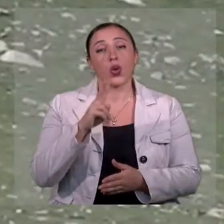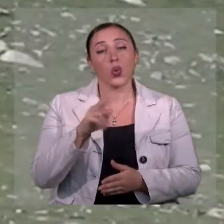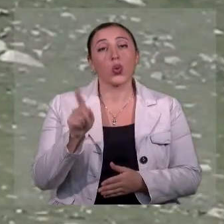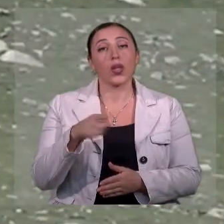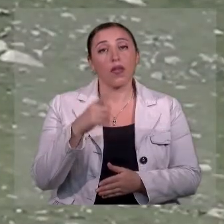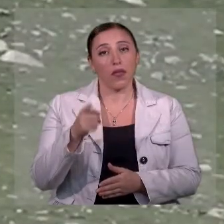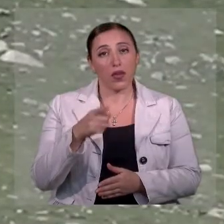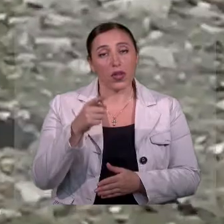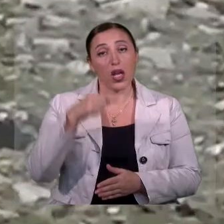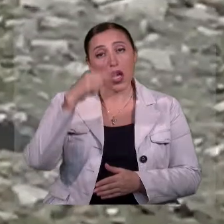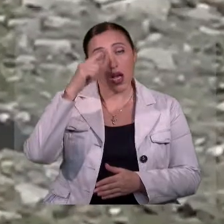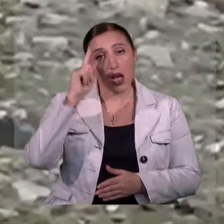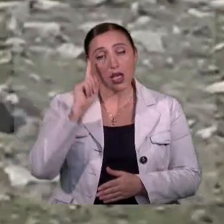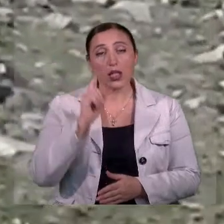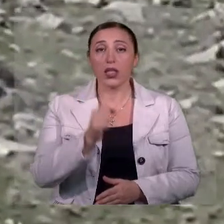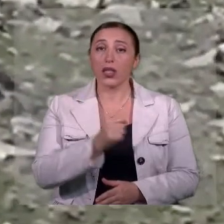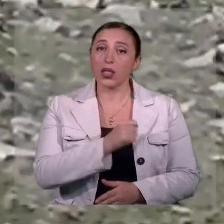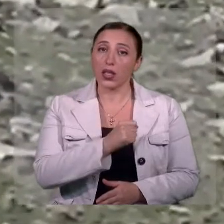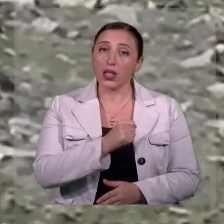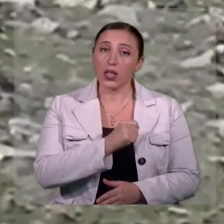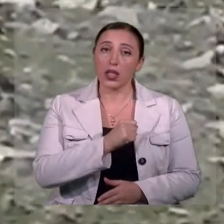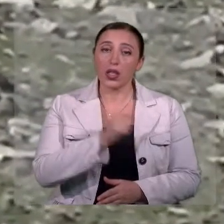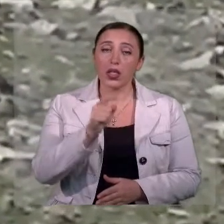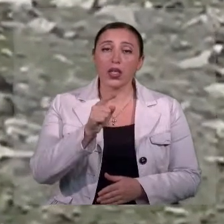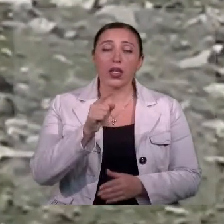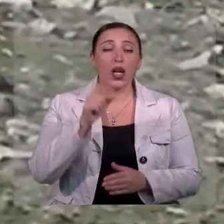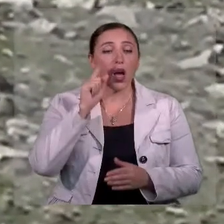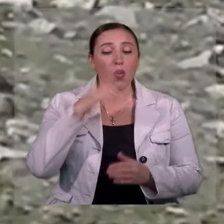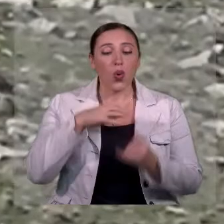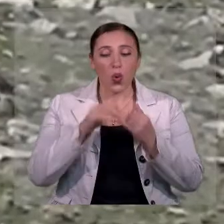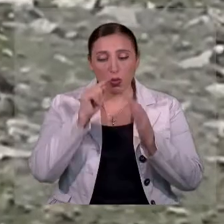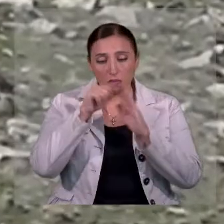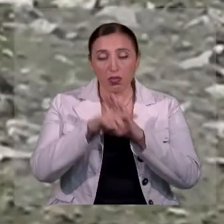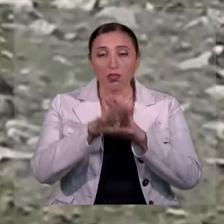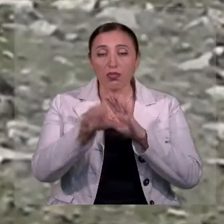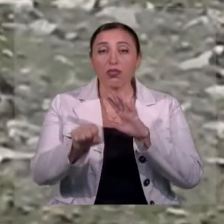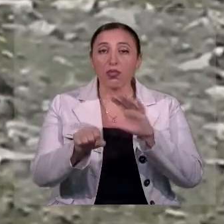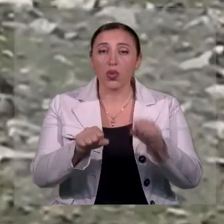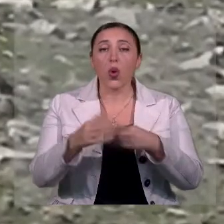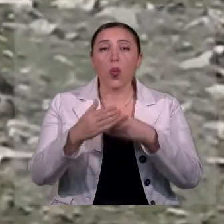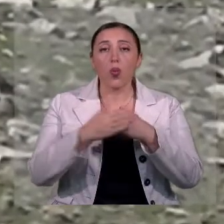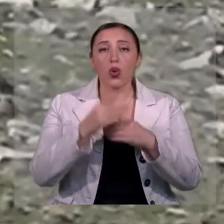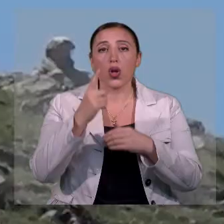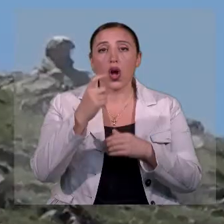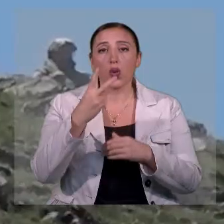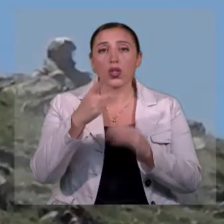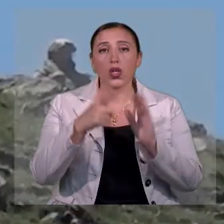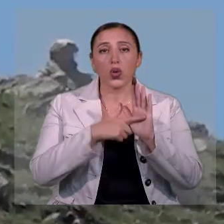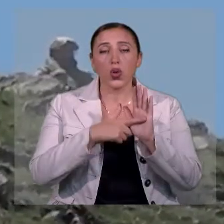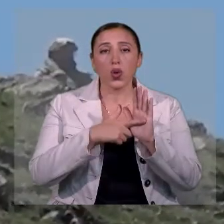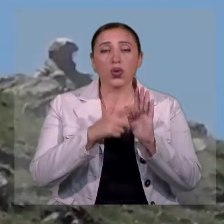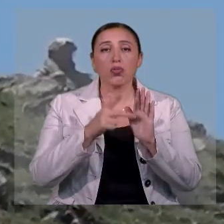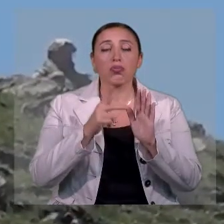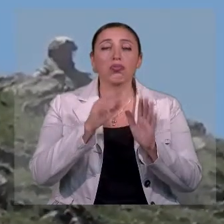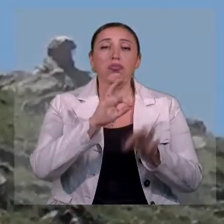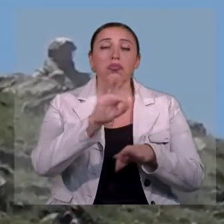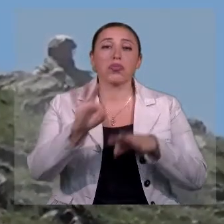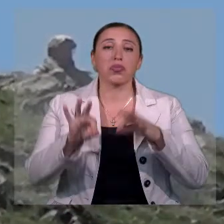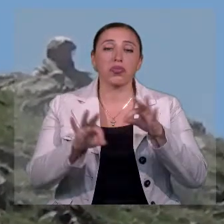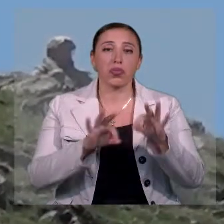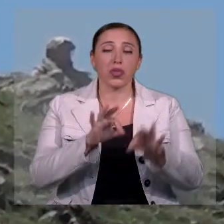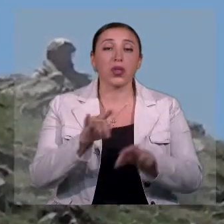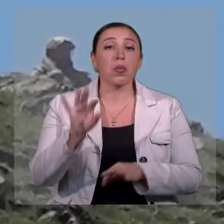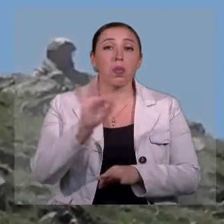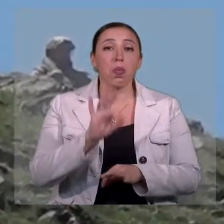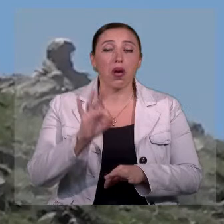2021-2022 թվականներին ադրբեջանական զինուժն իր վերահսկողության տակ է վերցրել Հայաստանի մոտ 127 քառակուսի կիլոմետր տարածք։ Այս